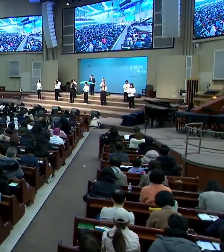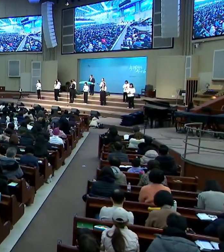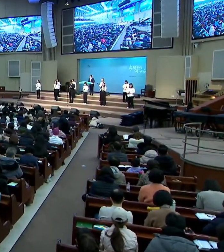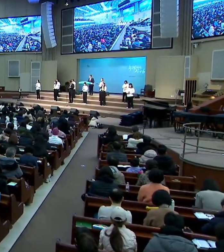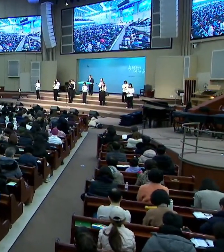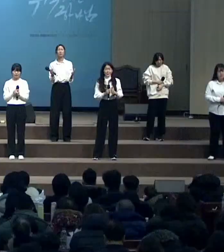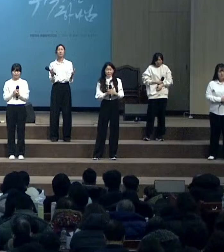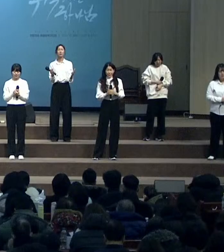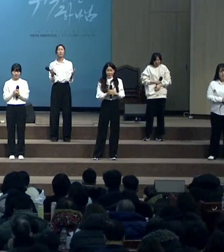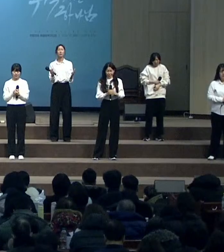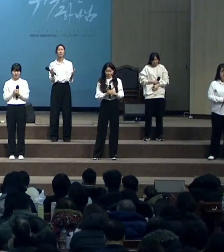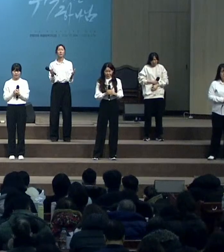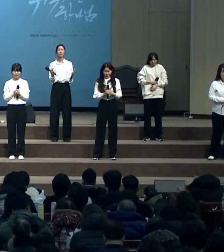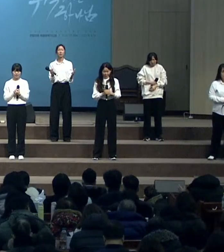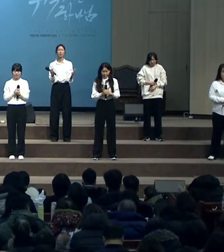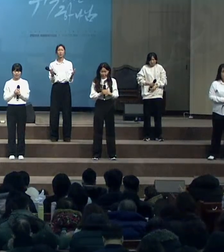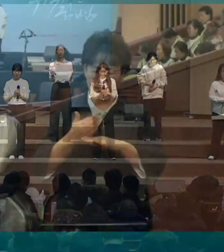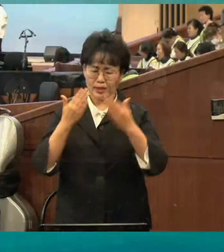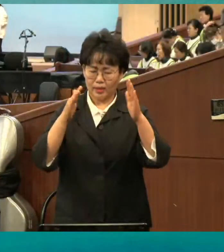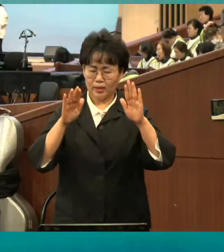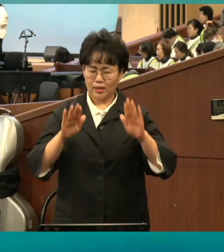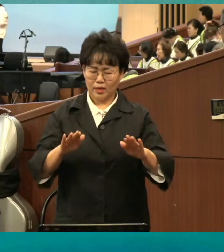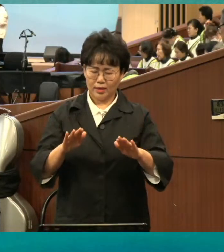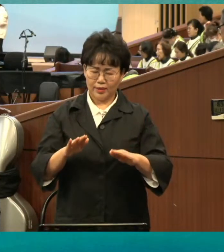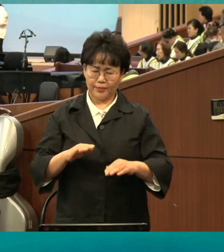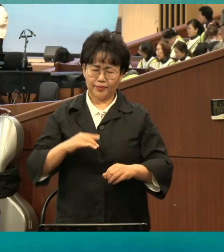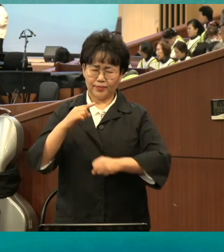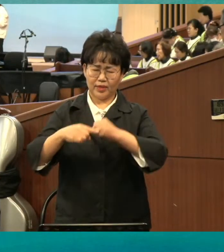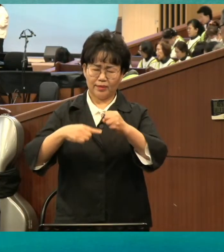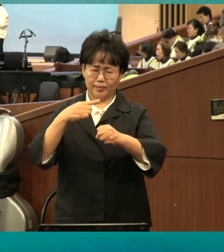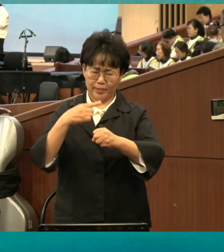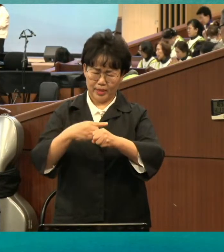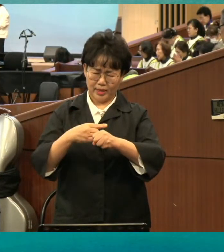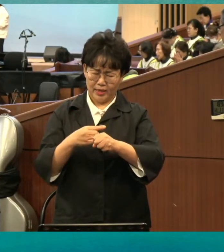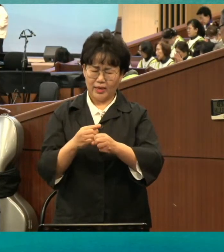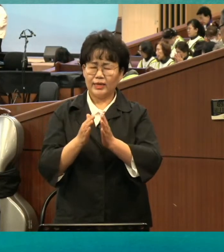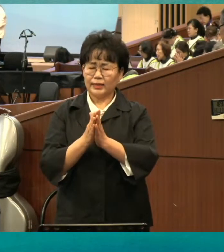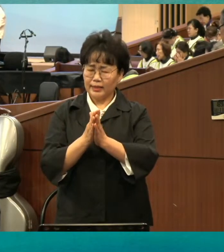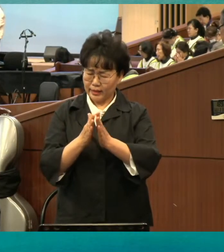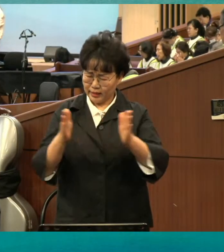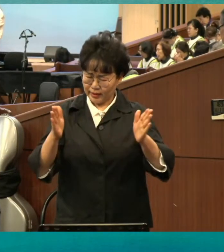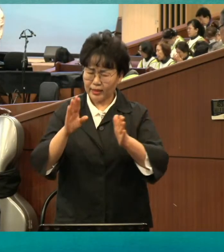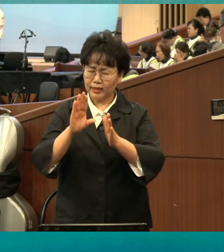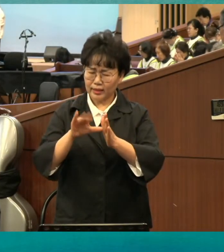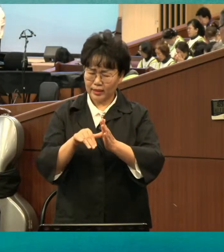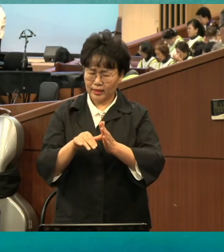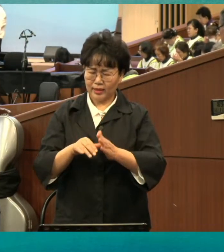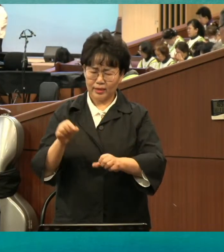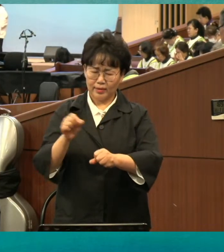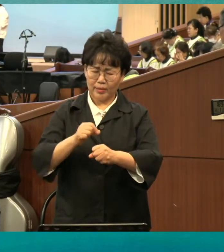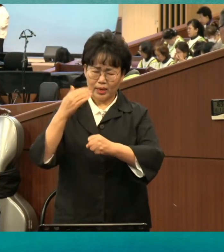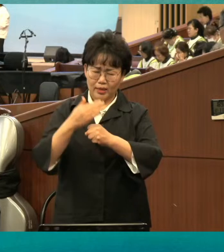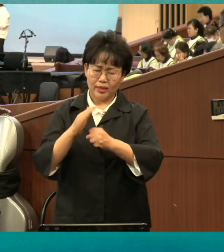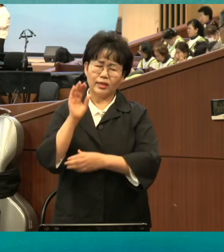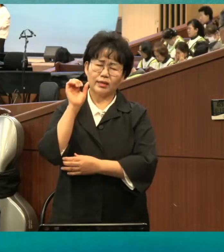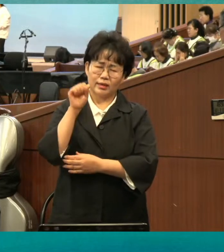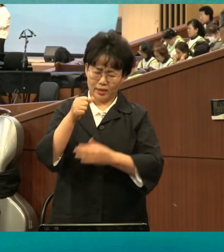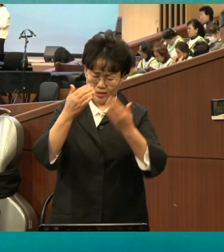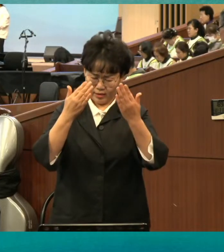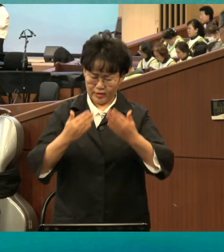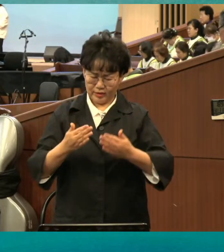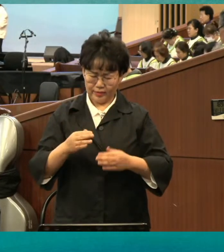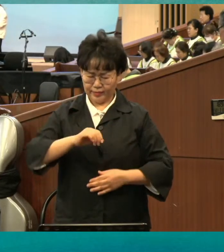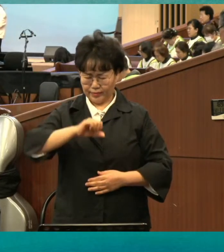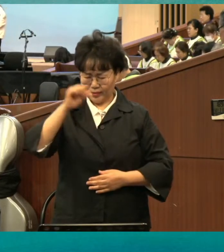하나님 아버지 감사합니다. 이 연초에 특별한 은혜의 시간을 허락하시고 이런 새벽에 나온 주의